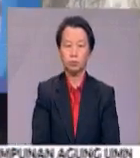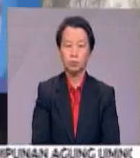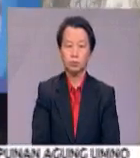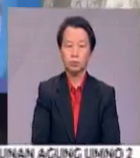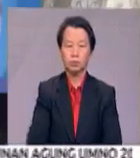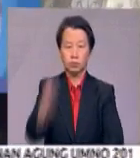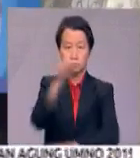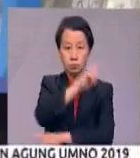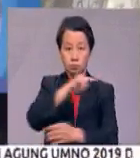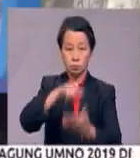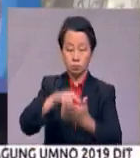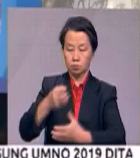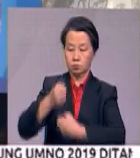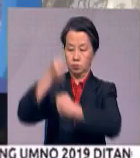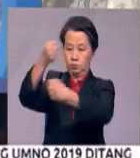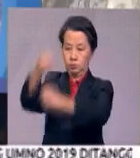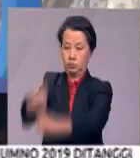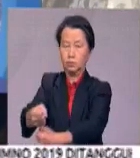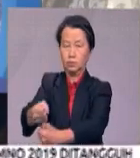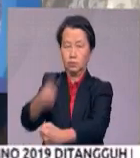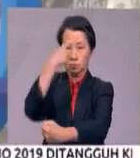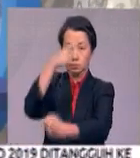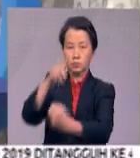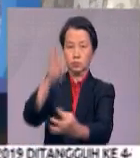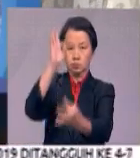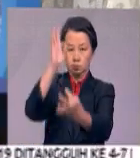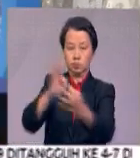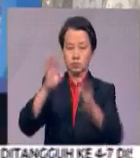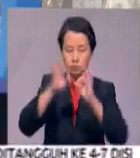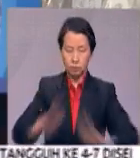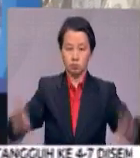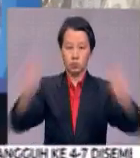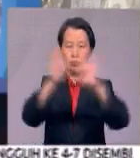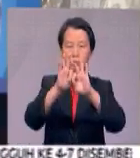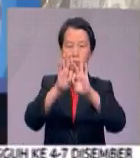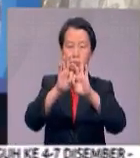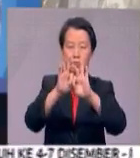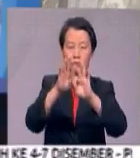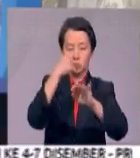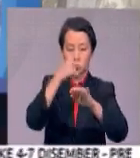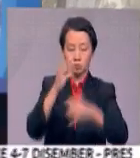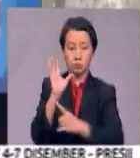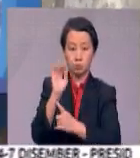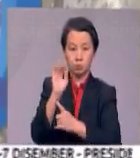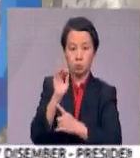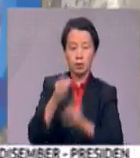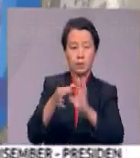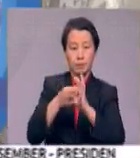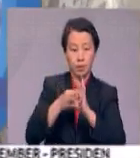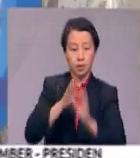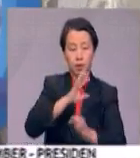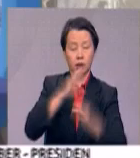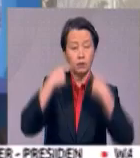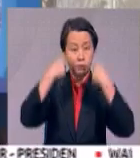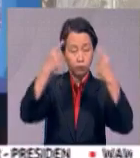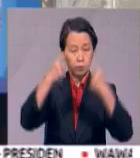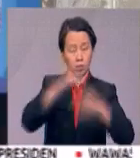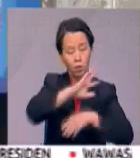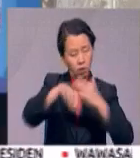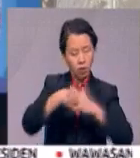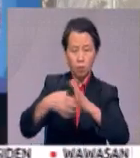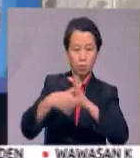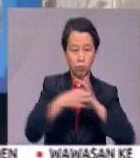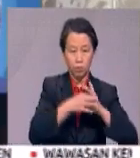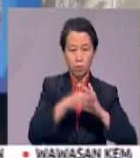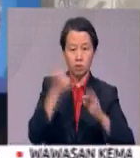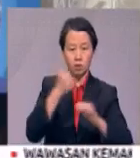Today's handover is an occasion of regional significance and importance. The flame belongs to all of us and the arrival of the